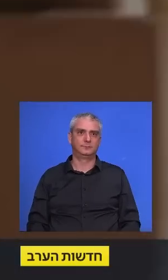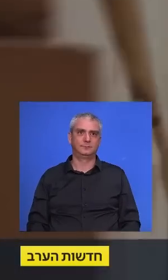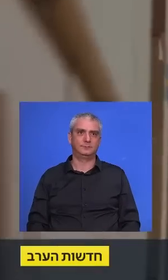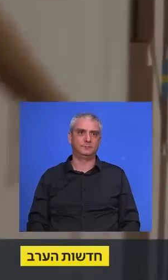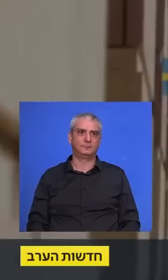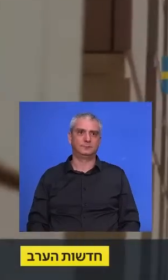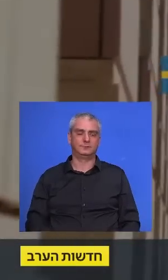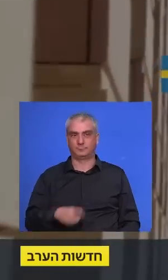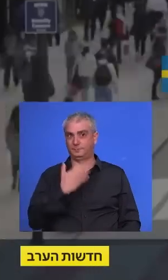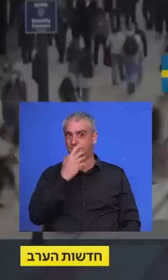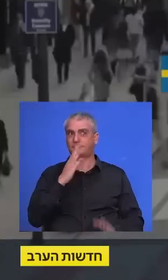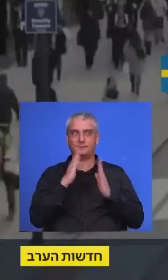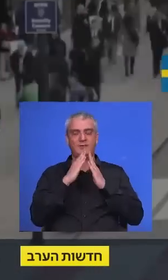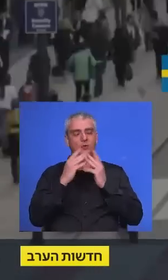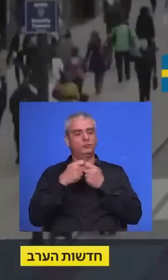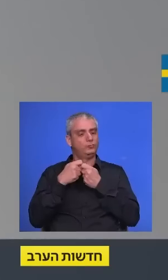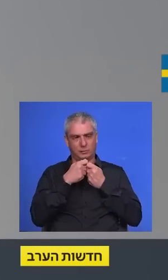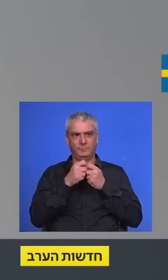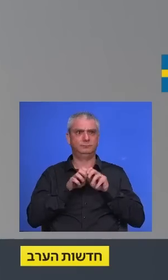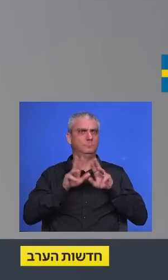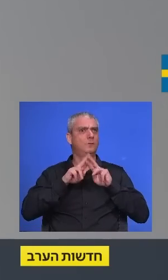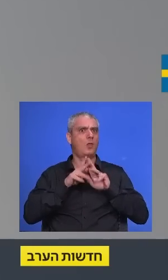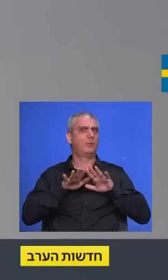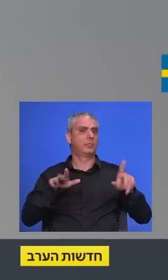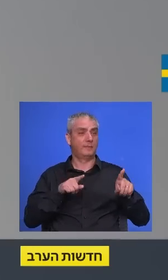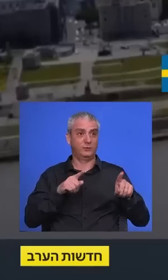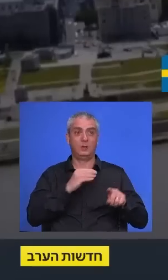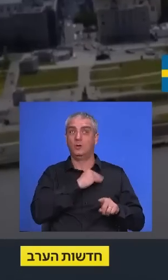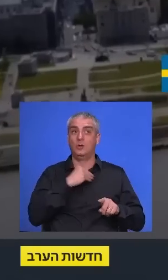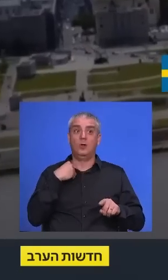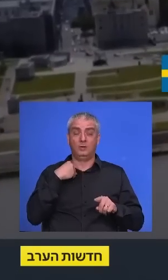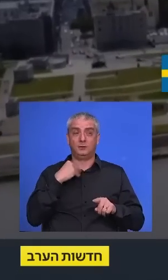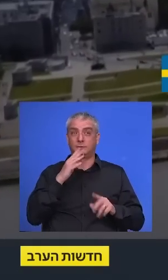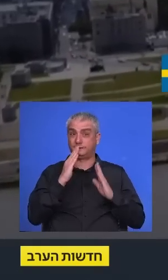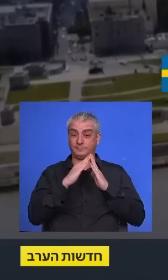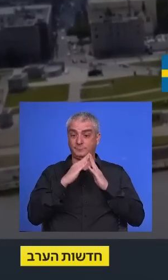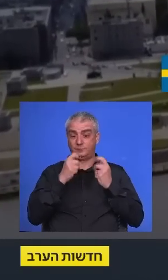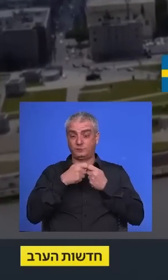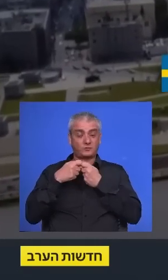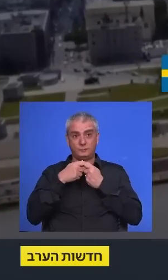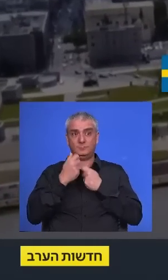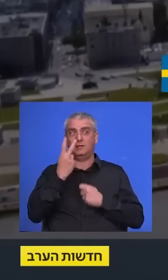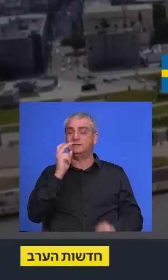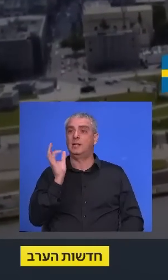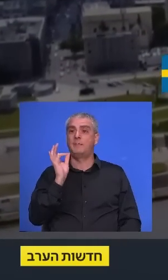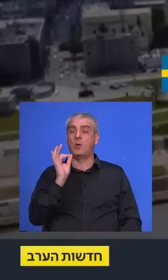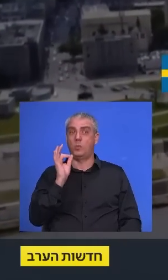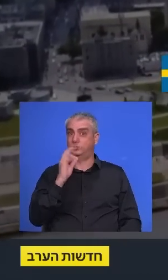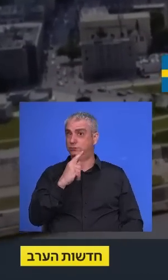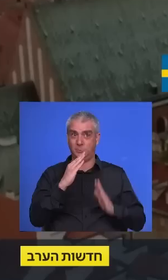הסיפור הזה של דיור שיתופי די נפוץ בעולם. בפולין, למשל, מהווה הדיור הקואופרטיבי כ-20% משוק